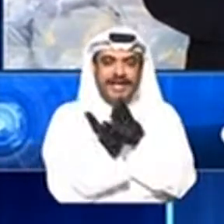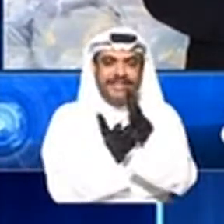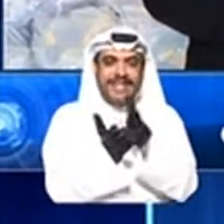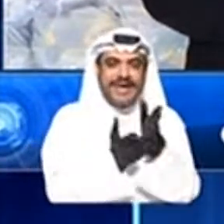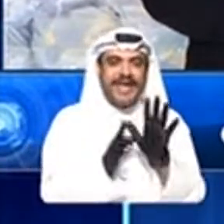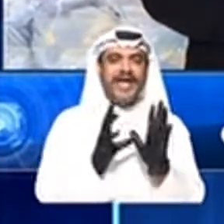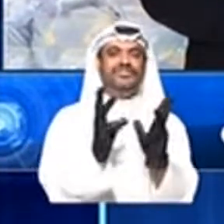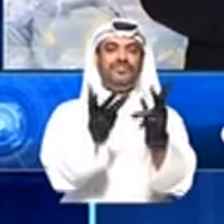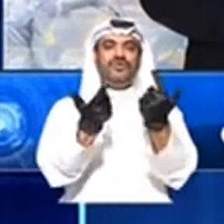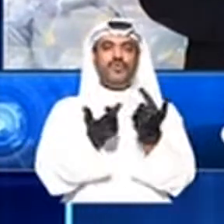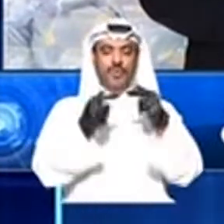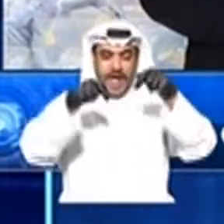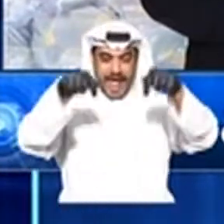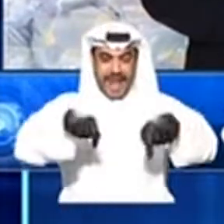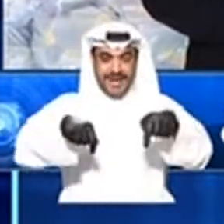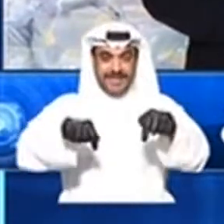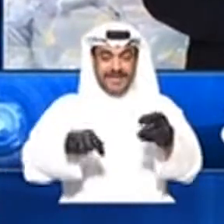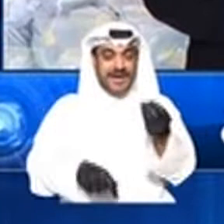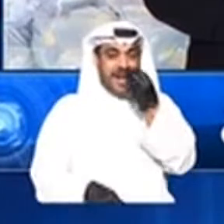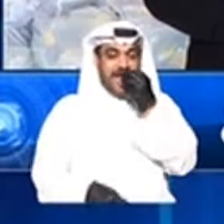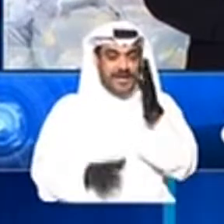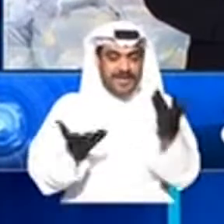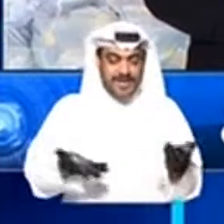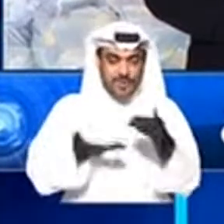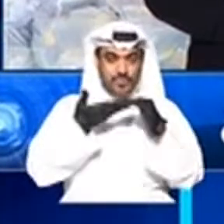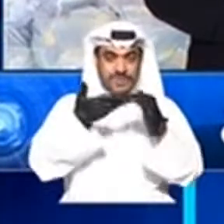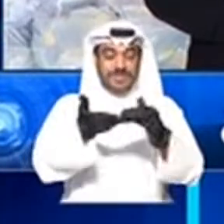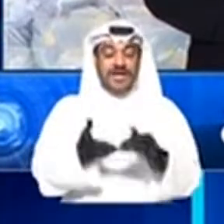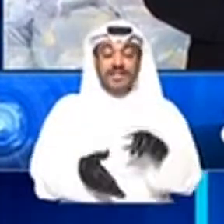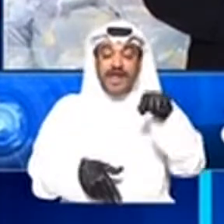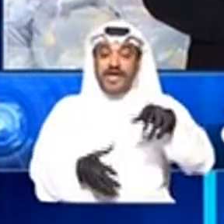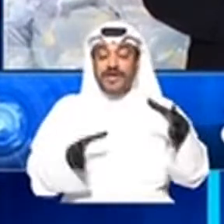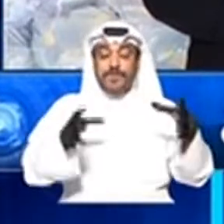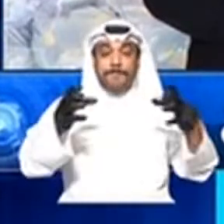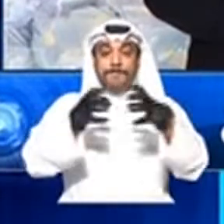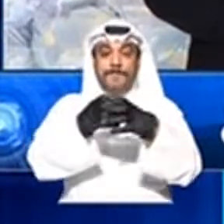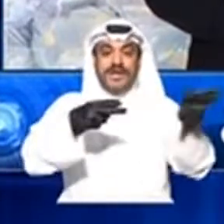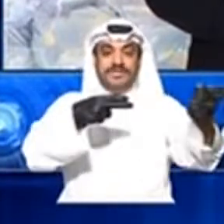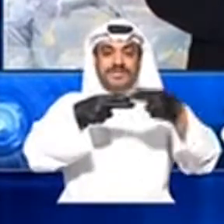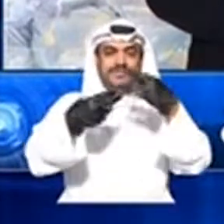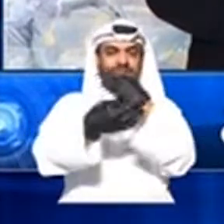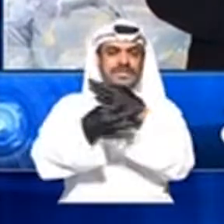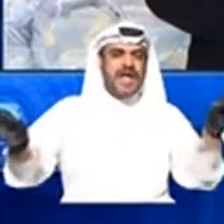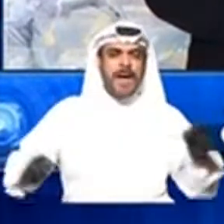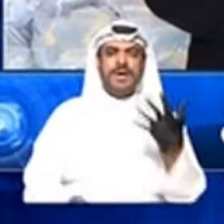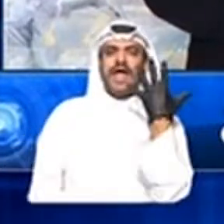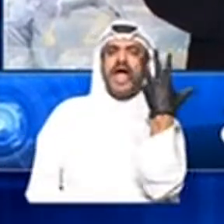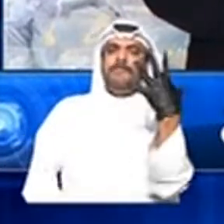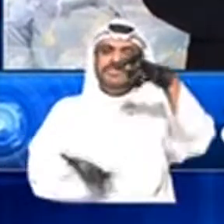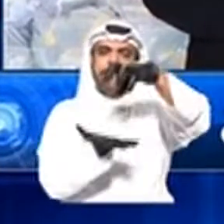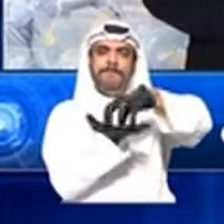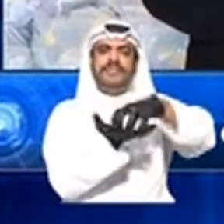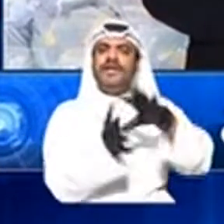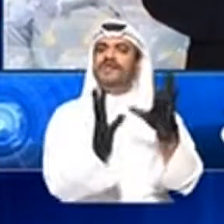التي تم عزلها عزلا كاملا، وهي تقريبا 5 مناطق؟ تفضلي ديما.